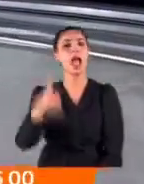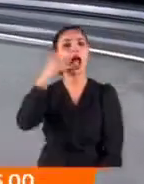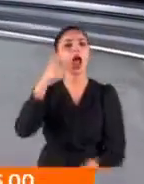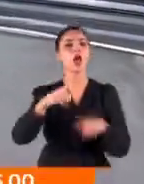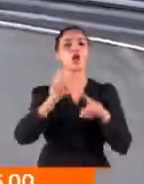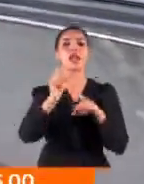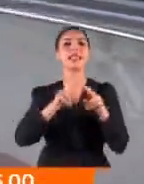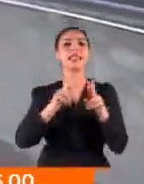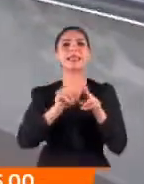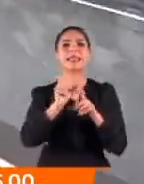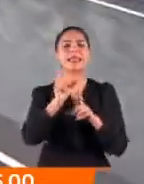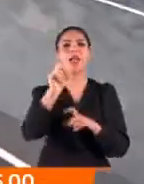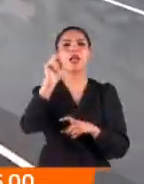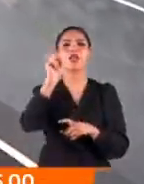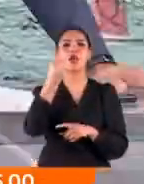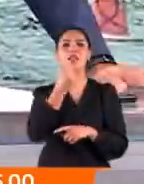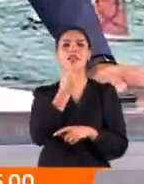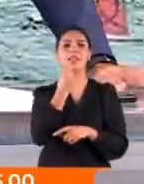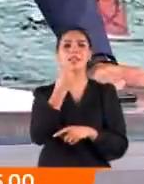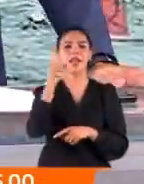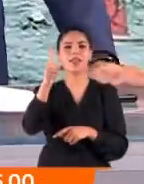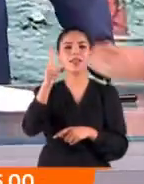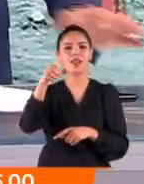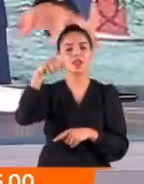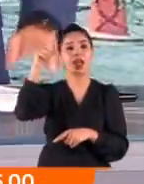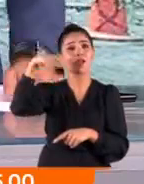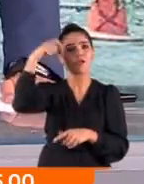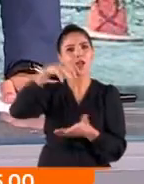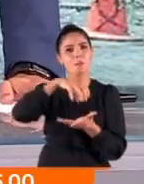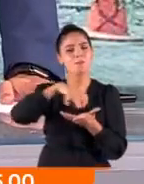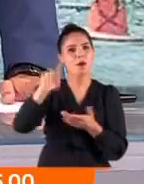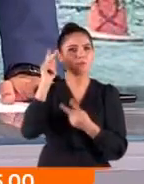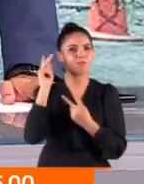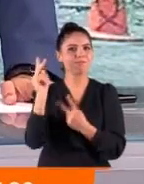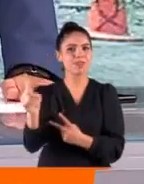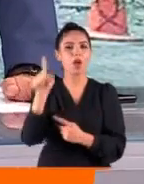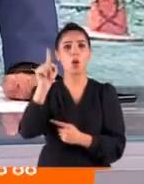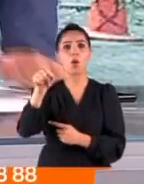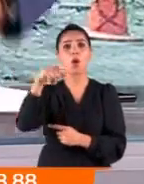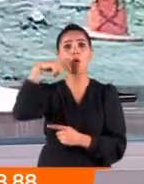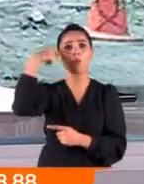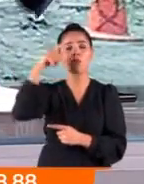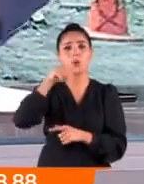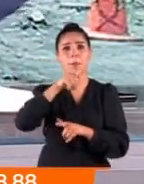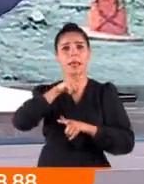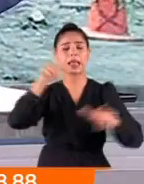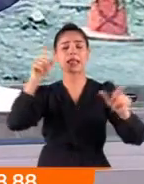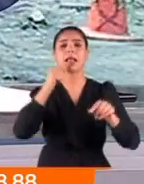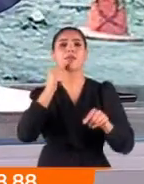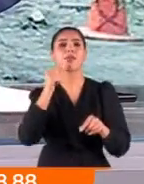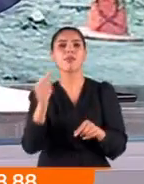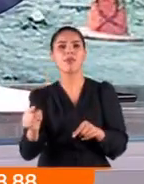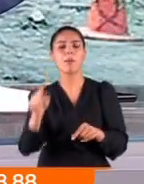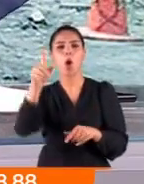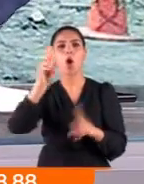Alo İSKİ 90'lı yıllara damga vurmuş bir skeçteki unutulmayan replikti. O replik aslında bir isyanın dışa vurumuydu.